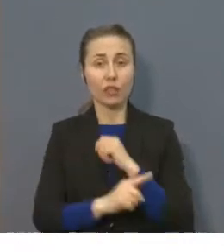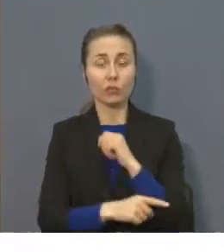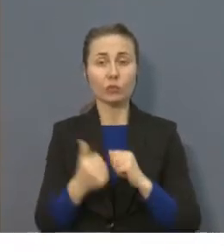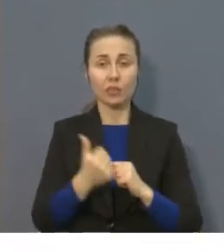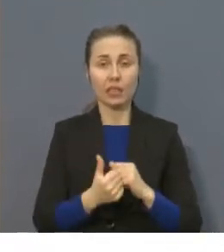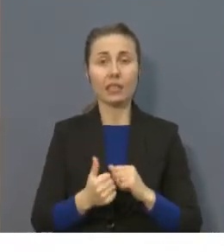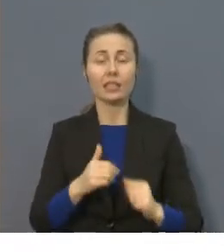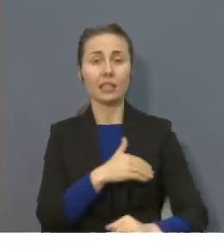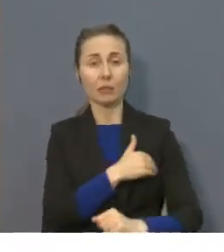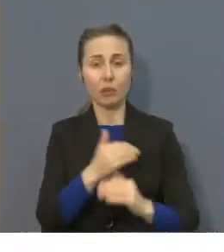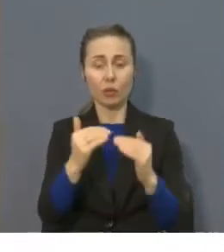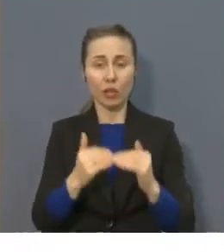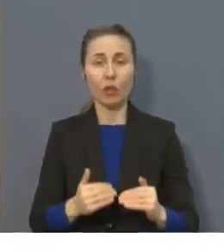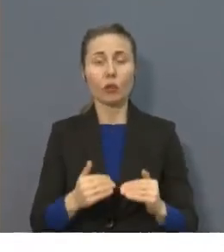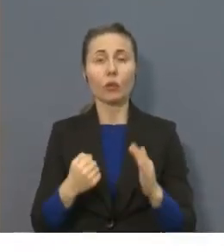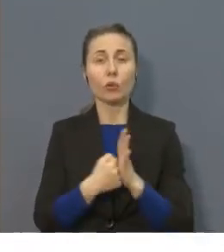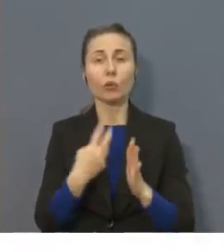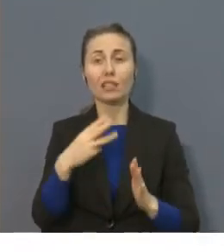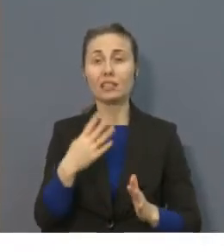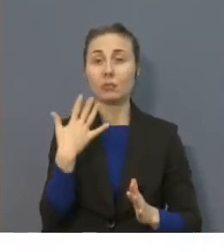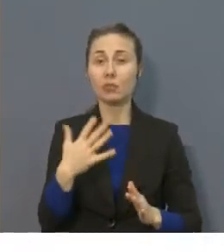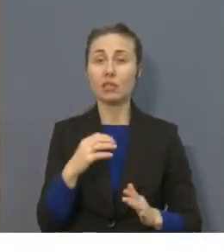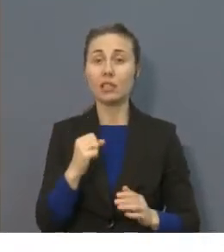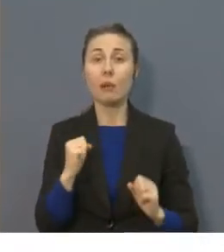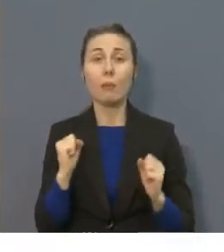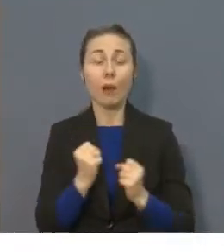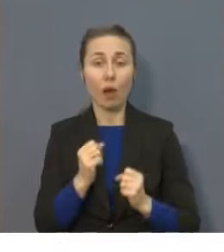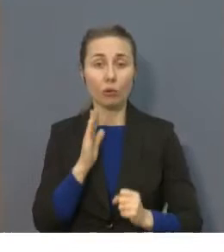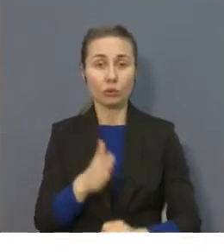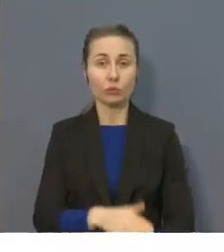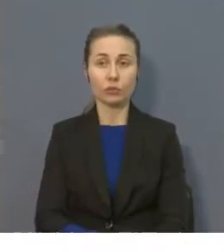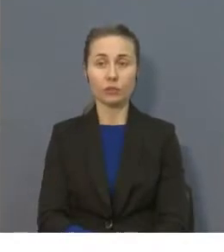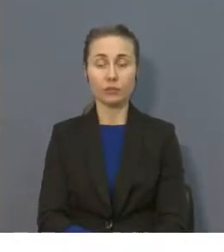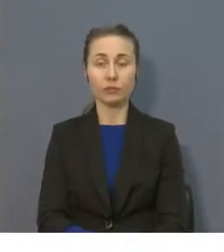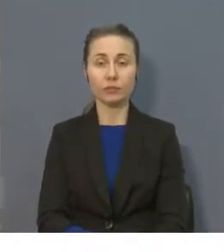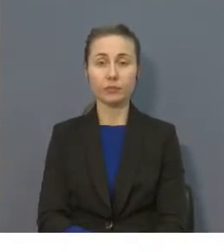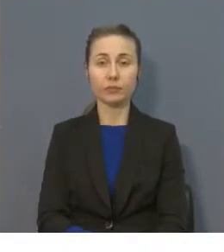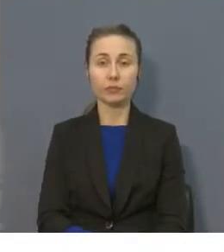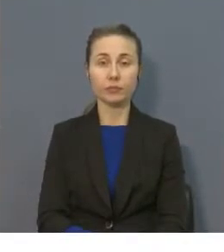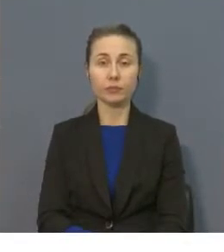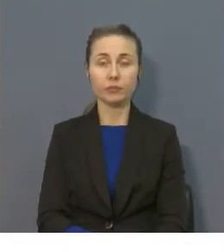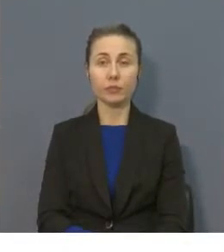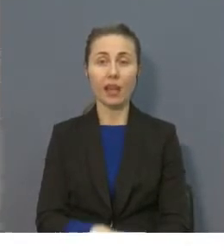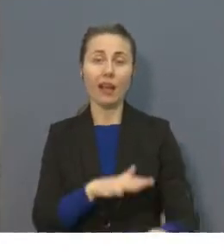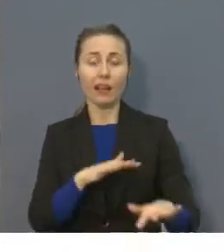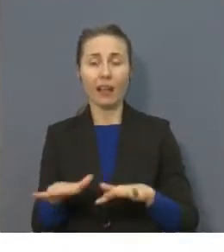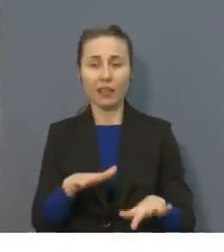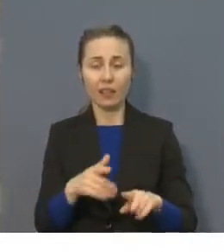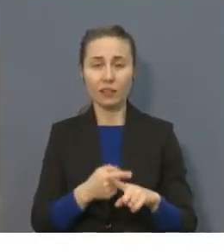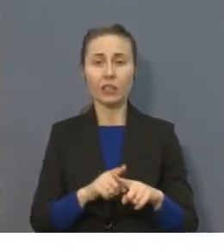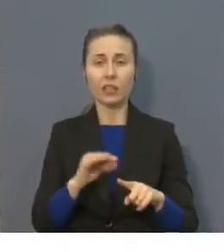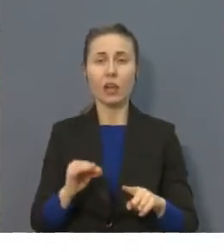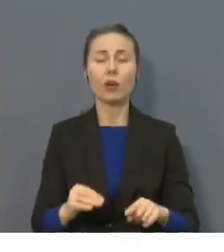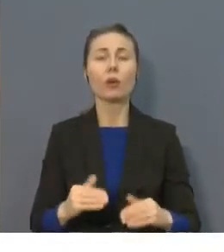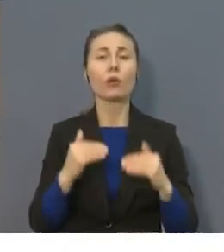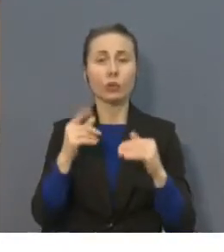Аптаның соңына қарай ауа температурасы 35 градусқа дейін төмендейді деп күтілуде. Соңғы аптада көктайғақ салдарынан